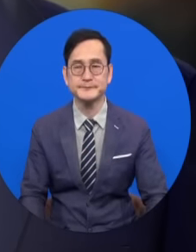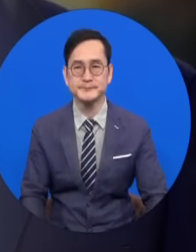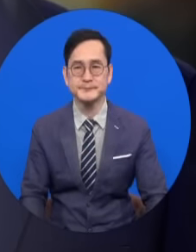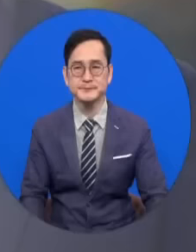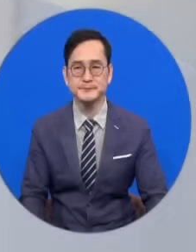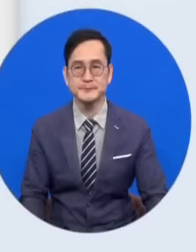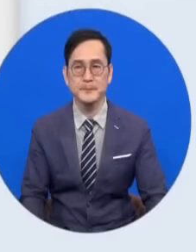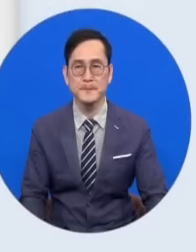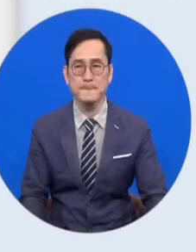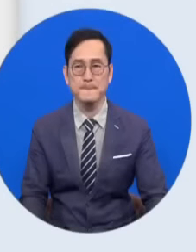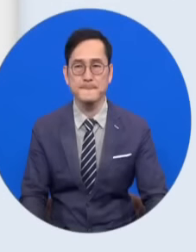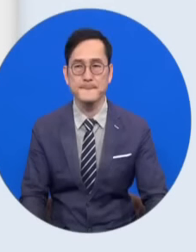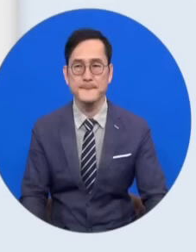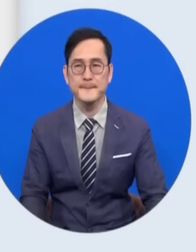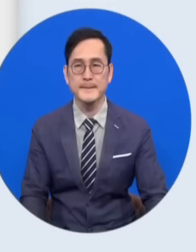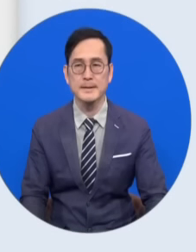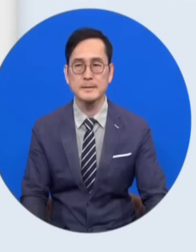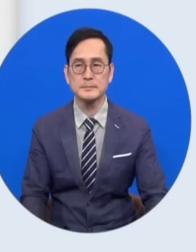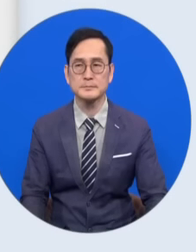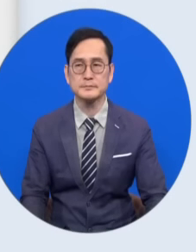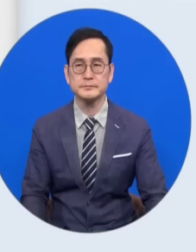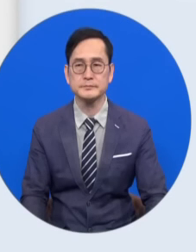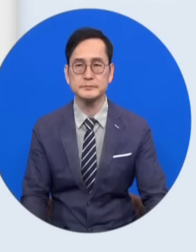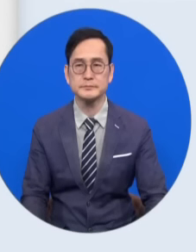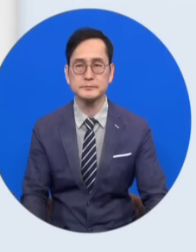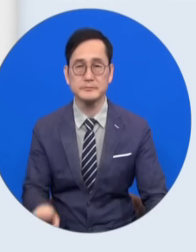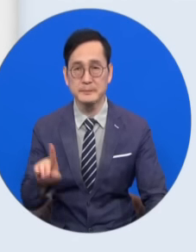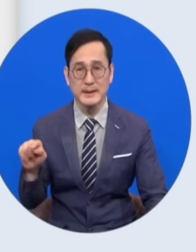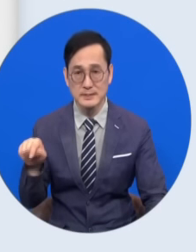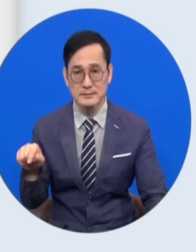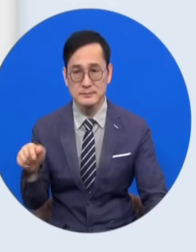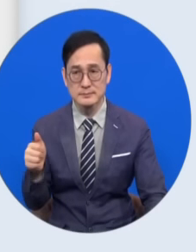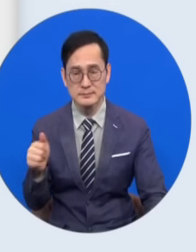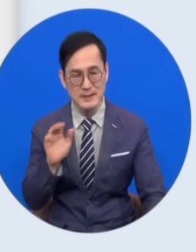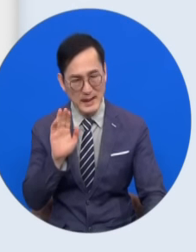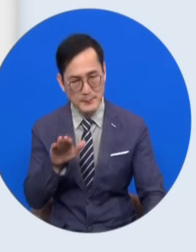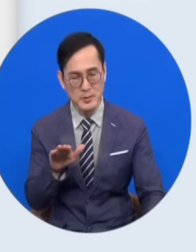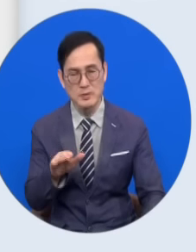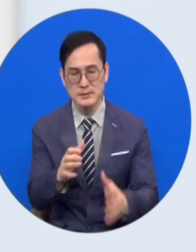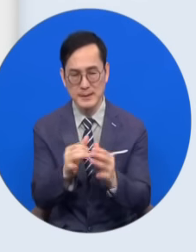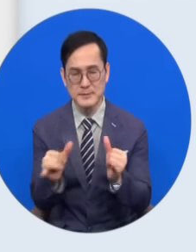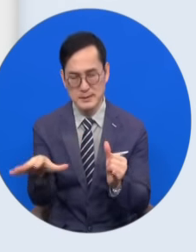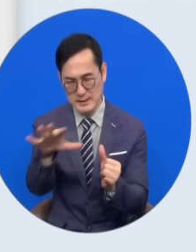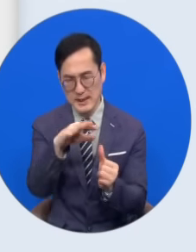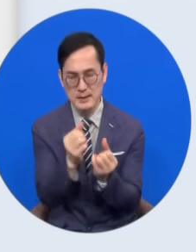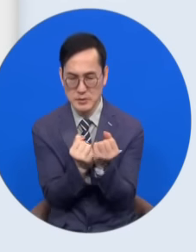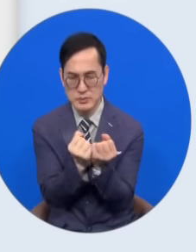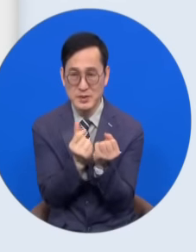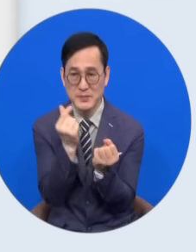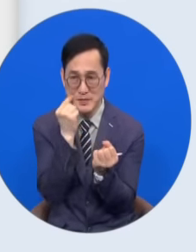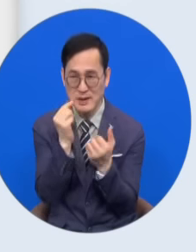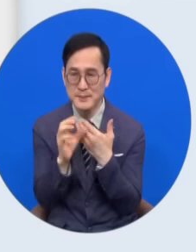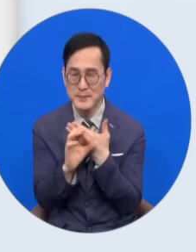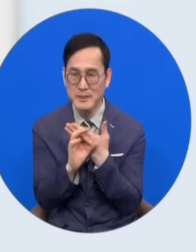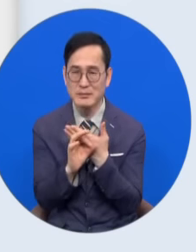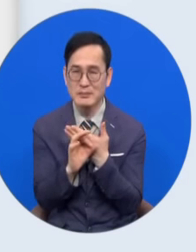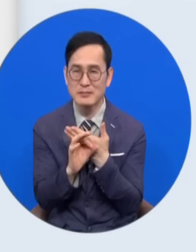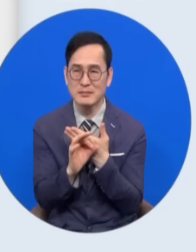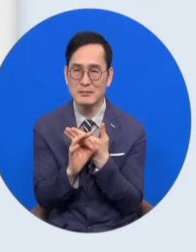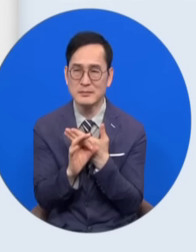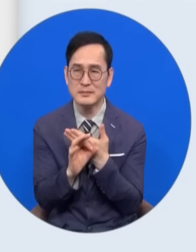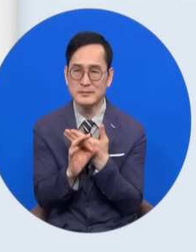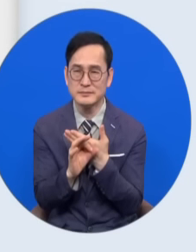요구했다라는 보도도 나왔습니다 조바이든 대통령이 측근들에게 앞으로 며칠간 대중을 설득하지 못하면 후보직을 유지할 수 없다는 걸